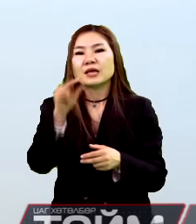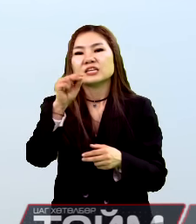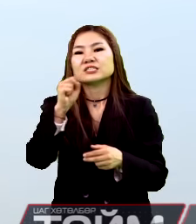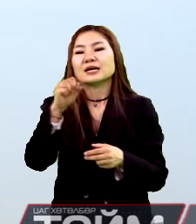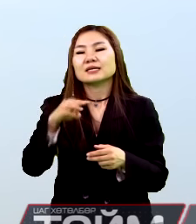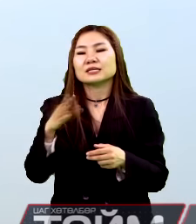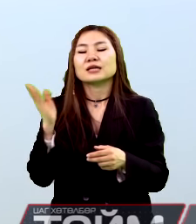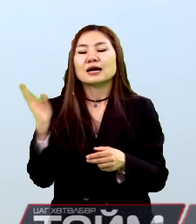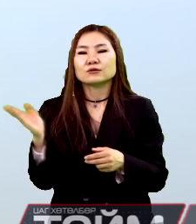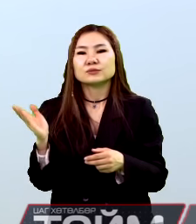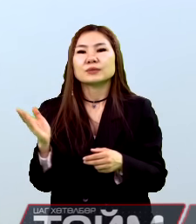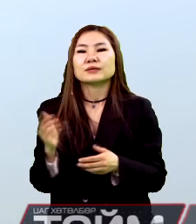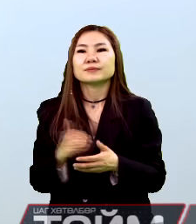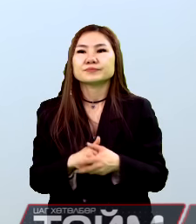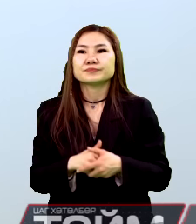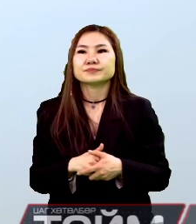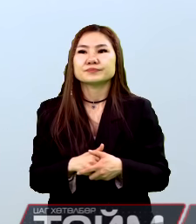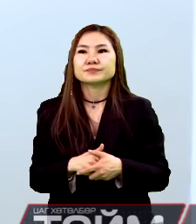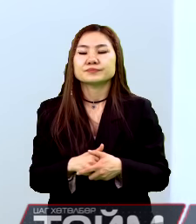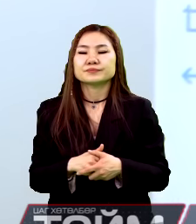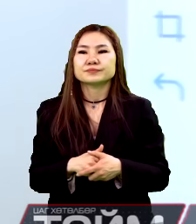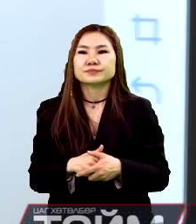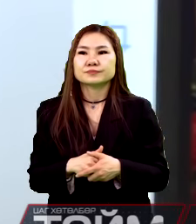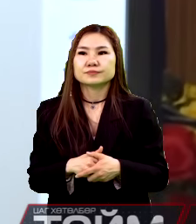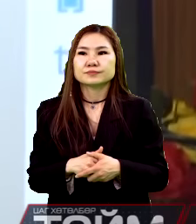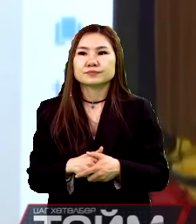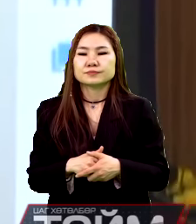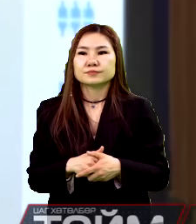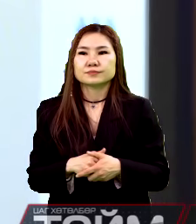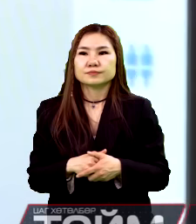ийм мессеж чатыг та бүхэнд харуулж байна.